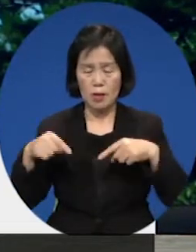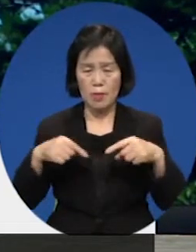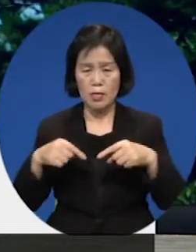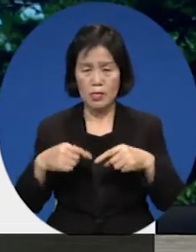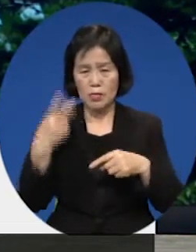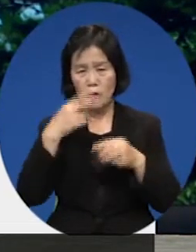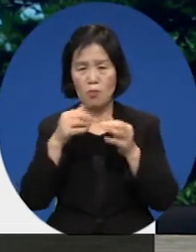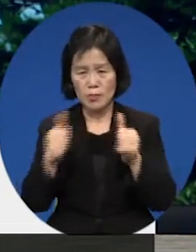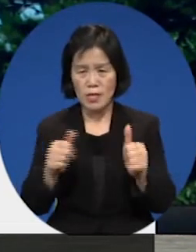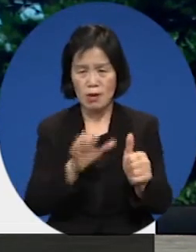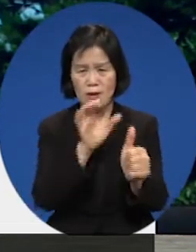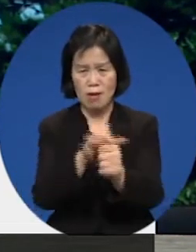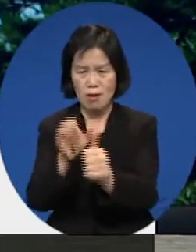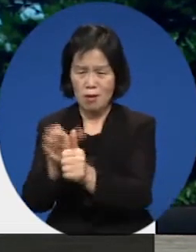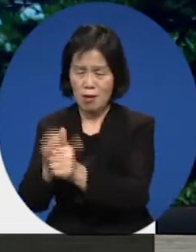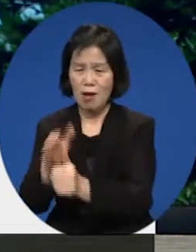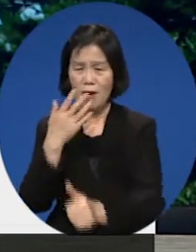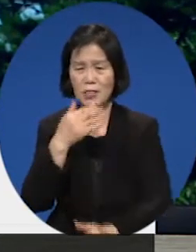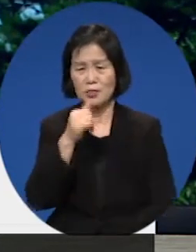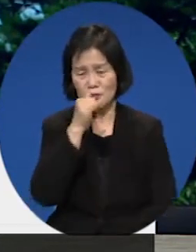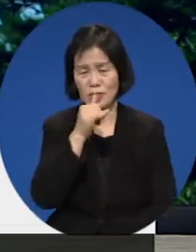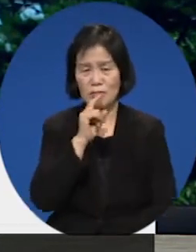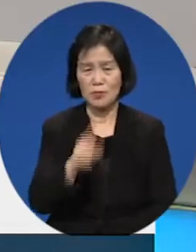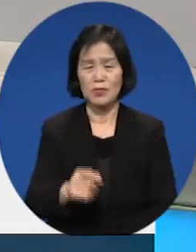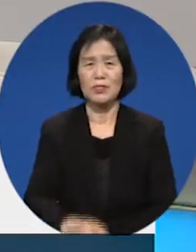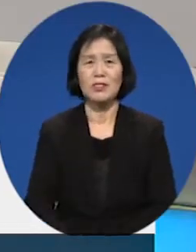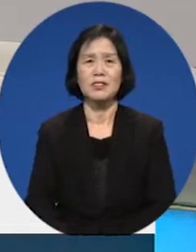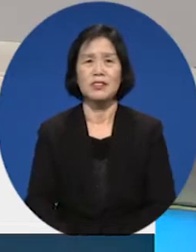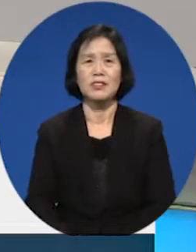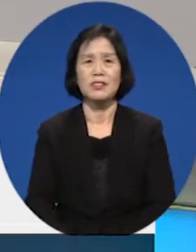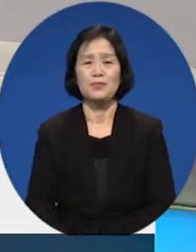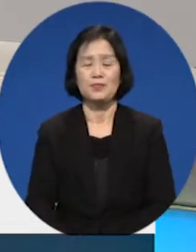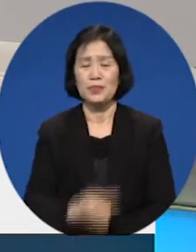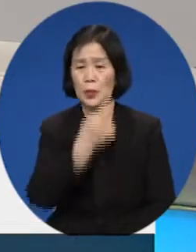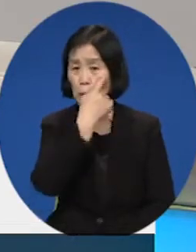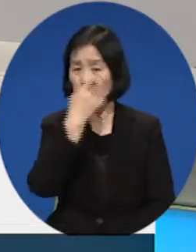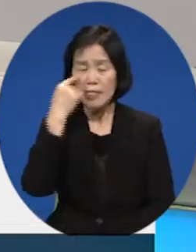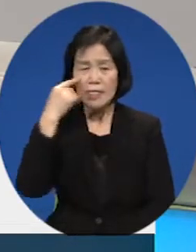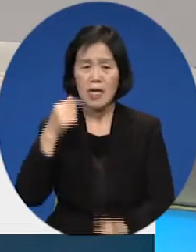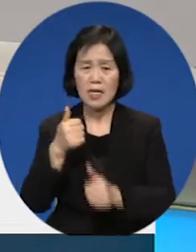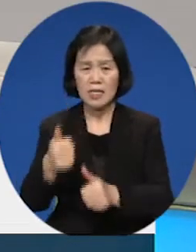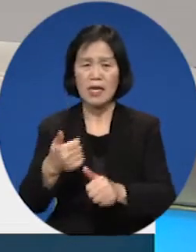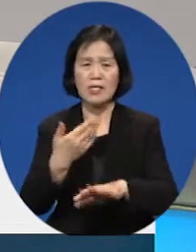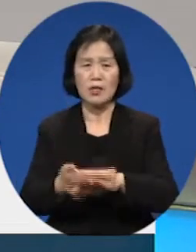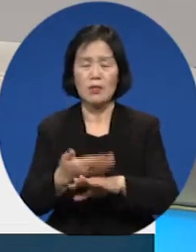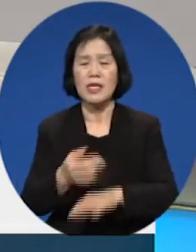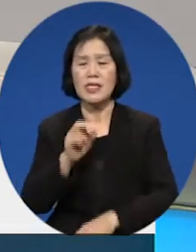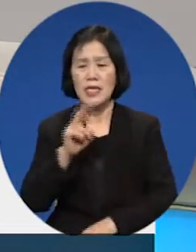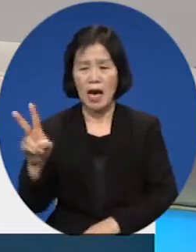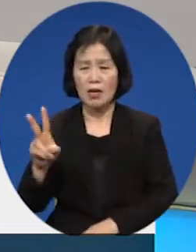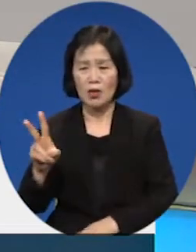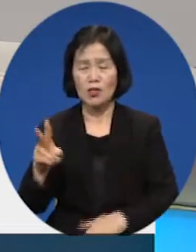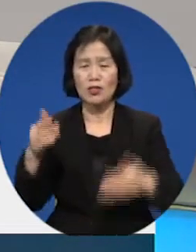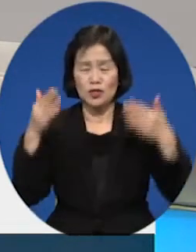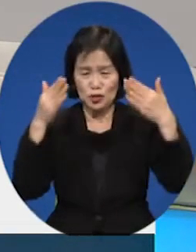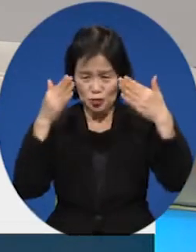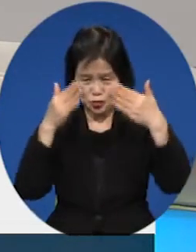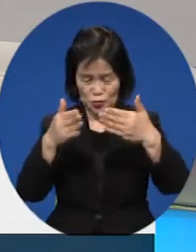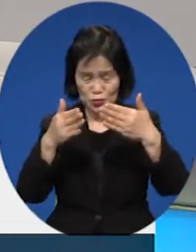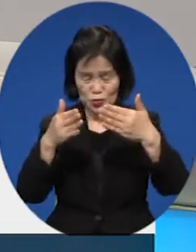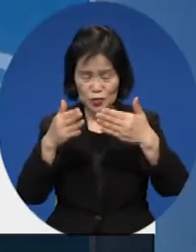의지의 표현으로 익혀줍니다 뭐 이건 보는 시각에 따라 다를 수 있을 것 같은데요 약관에는 봄 인식을 중심으로 말씀해주신 것